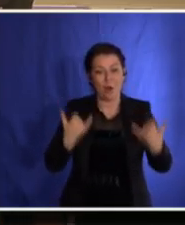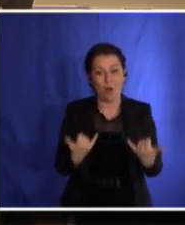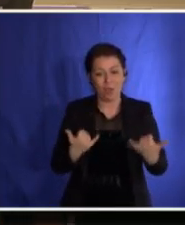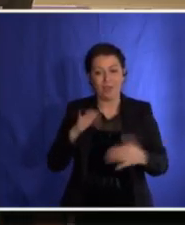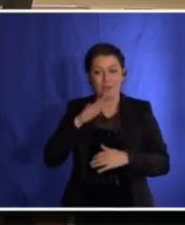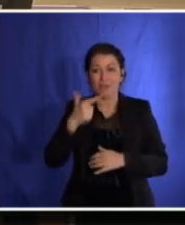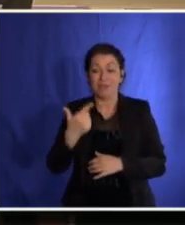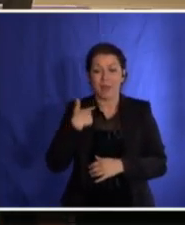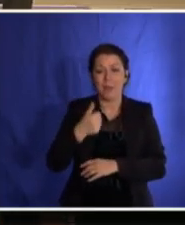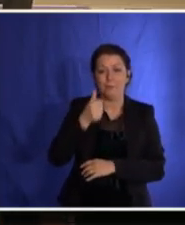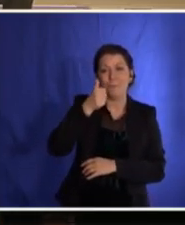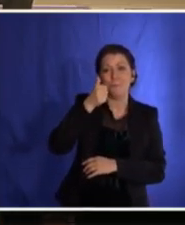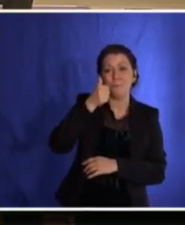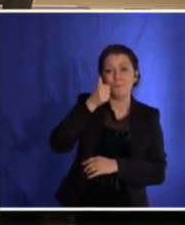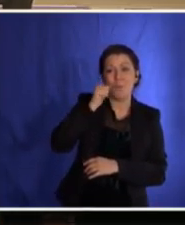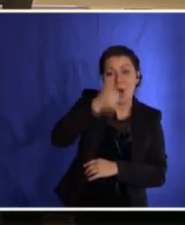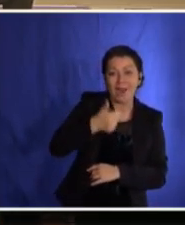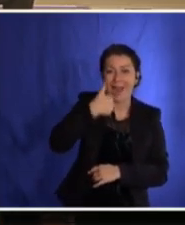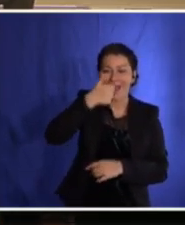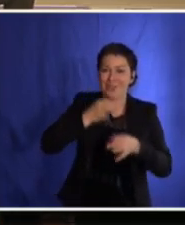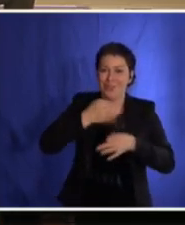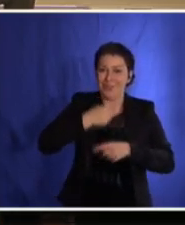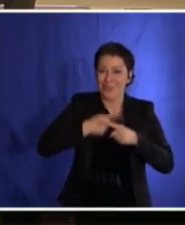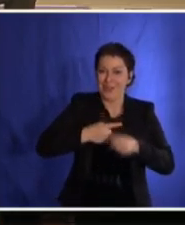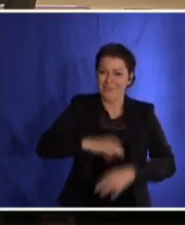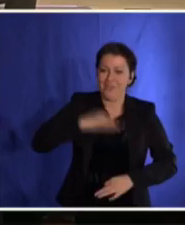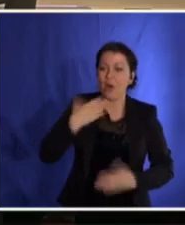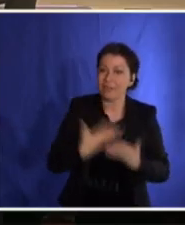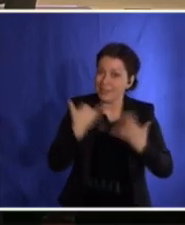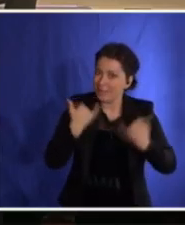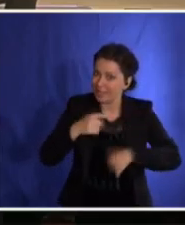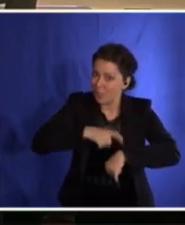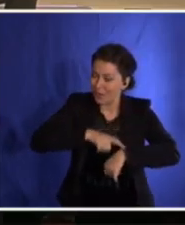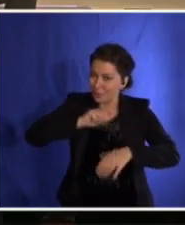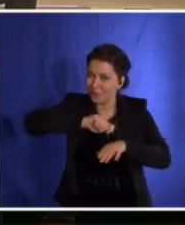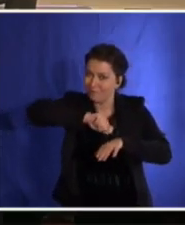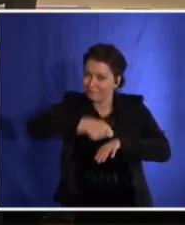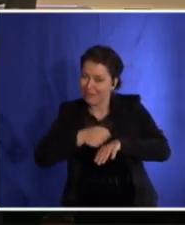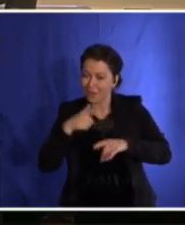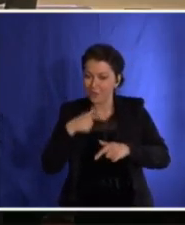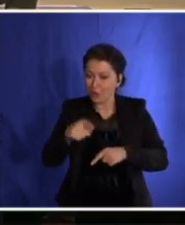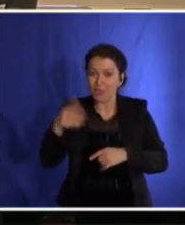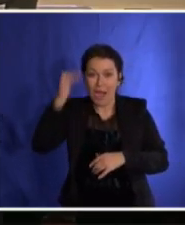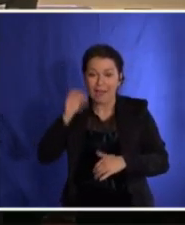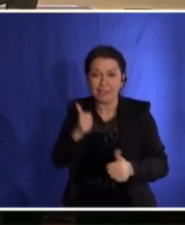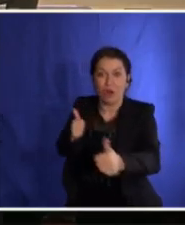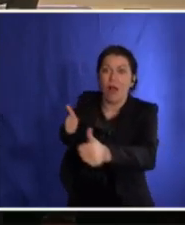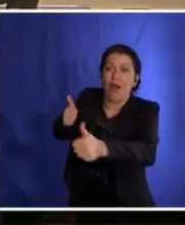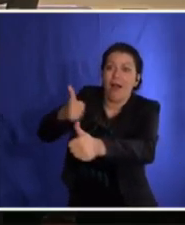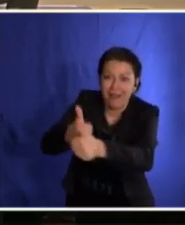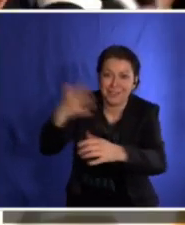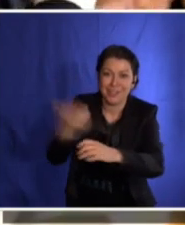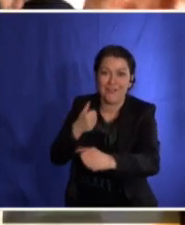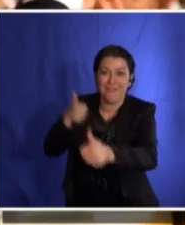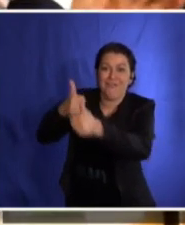morgen sind wir um 1 Stunde früher. Darum stellt euch jetzt schon die Uhr ins Recht, damit der Hanni nachkommt.